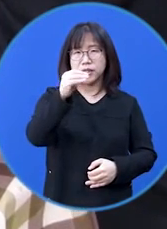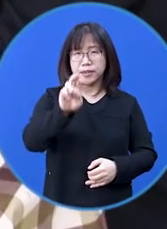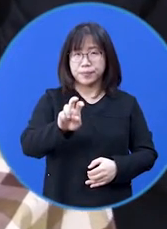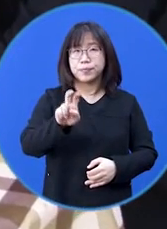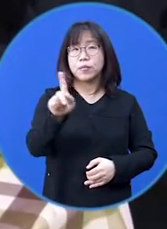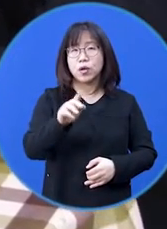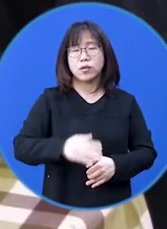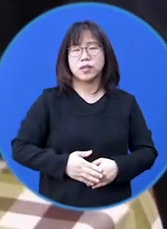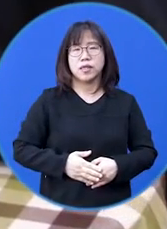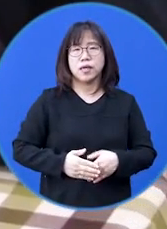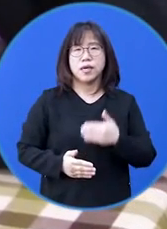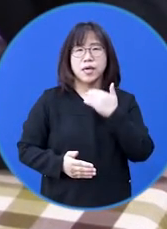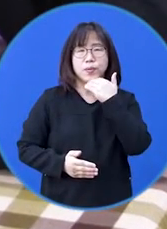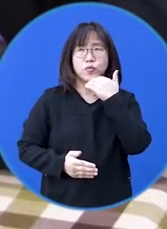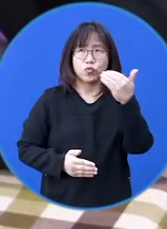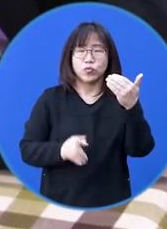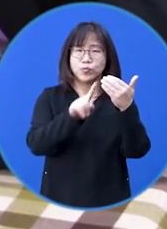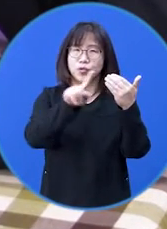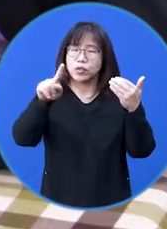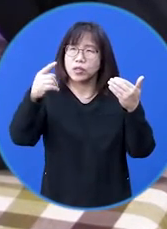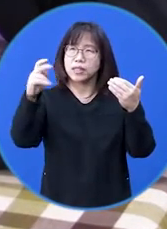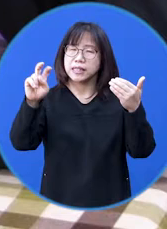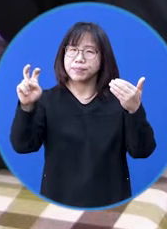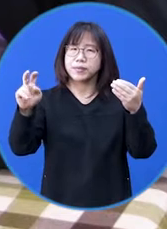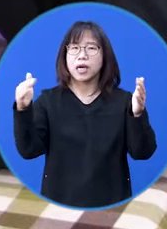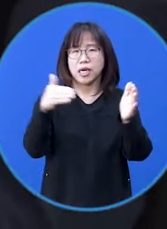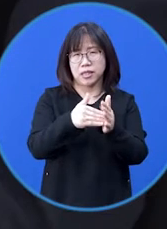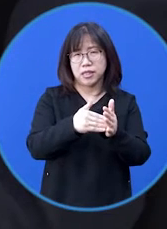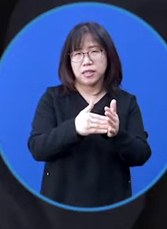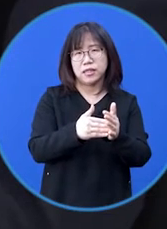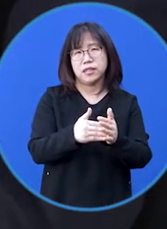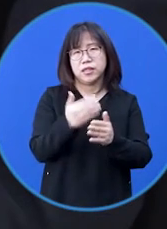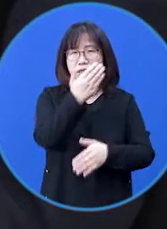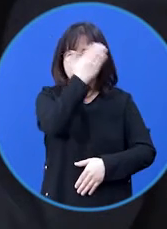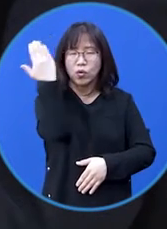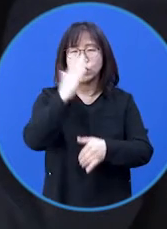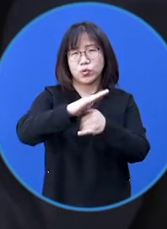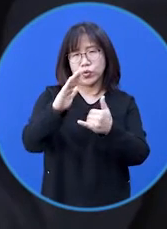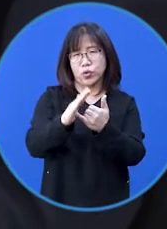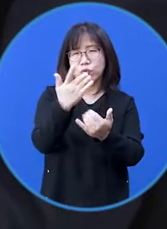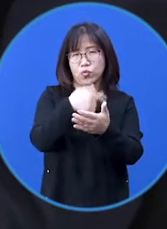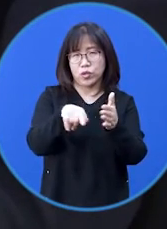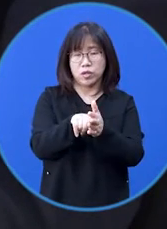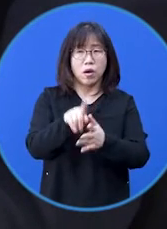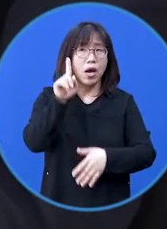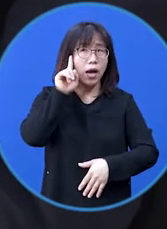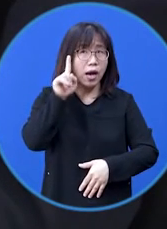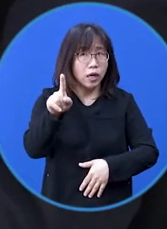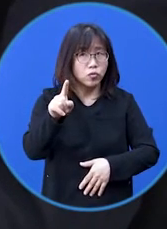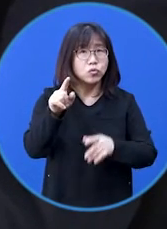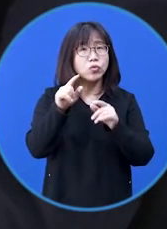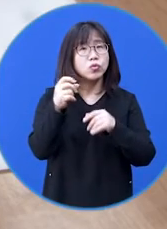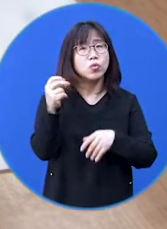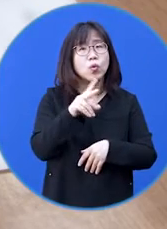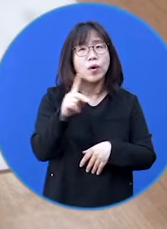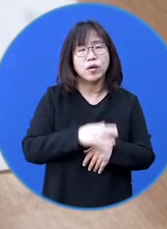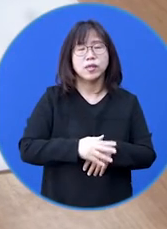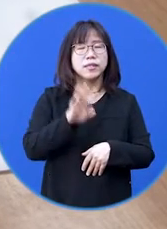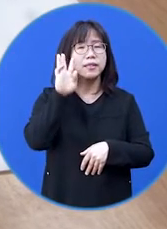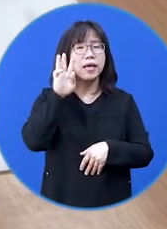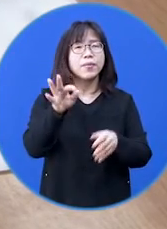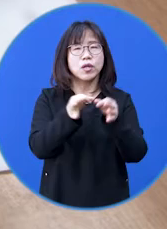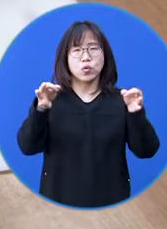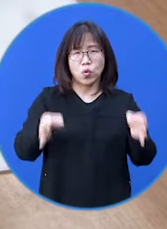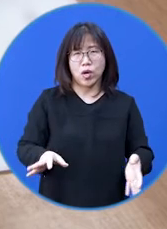드림하우스는 만 9세부터 만 24세까지의 남녀 청소년을 대상으로 하며 1일부터 최대 3일까지 이용할 수